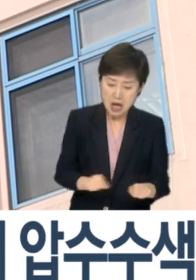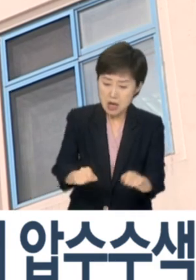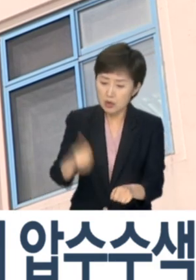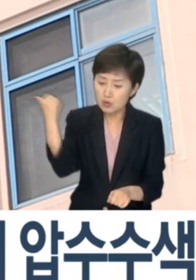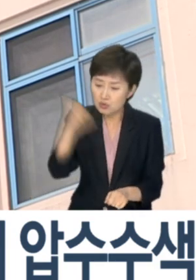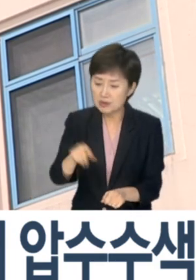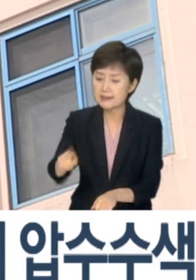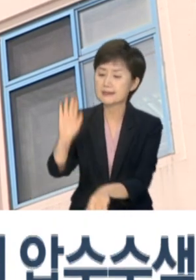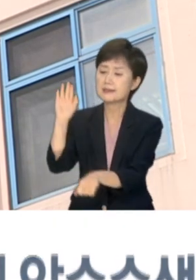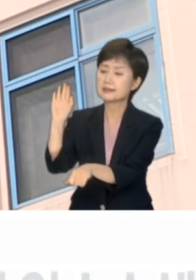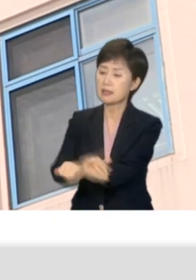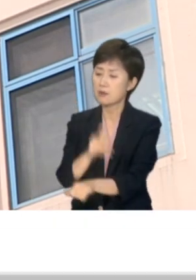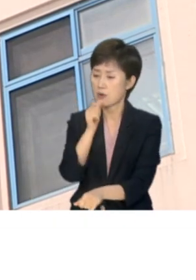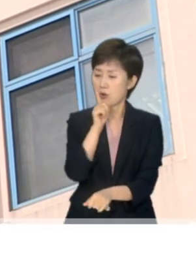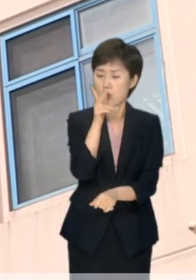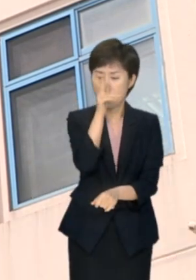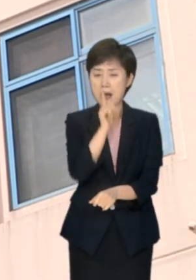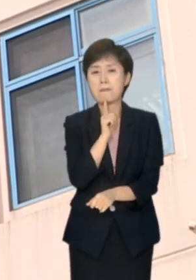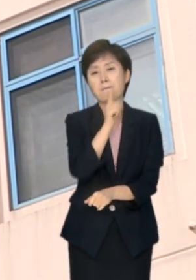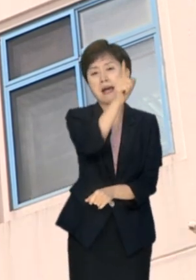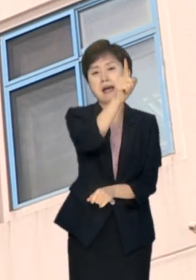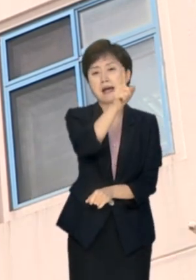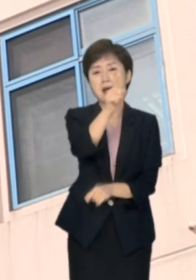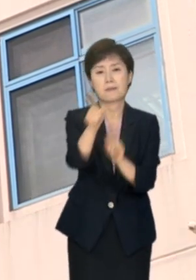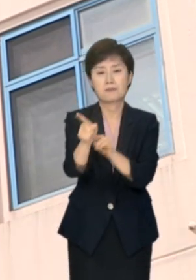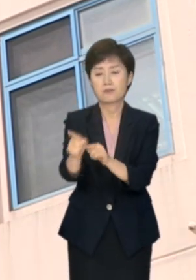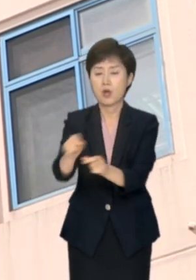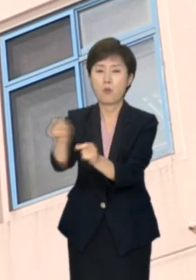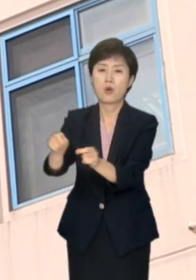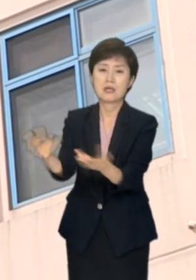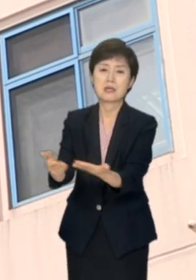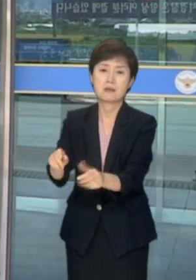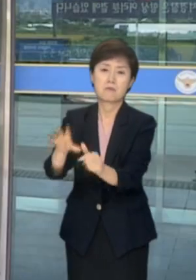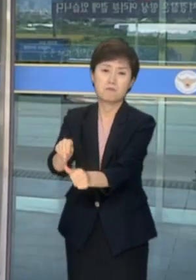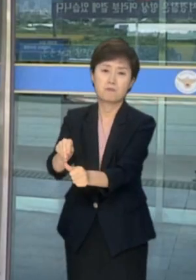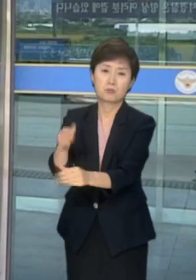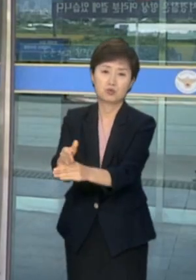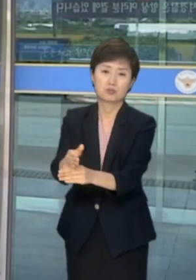공수처에 고발했고 이후 옥전 서장은 대기 발령됐습니다